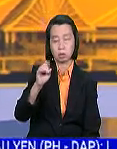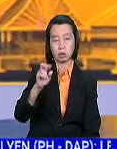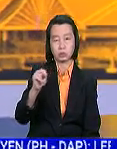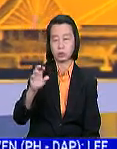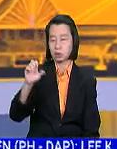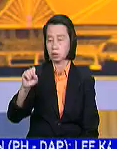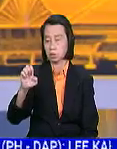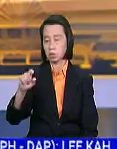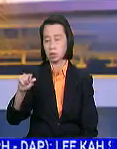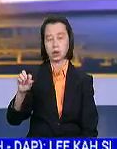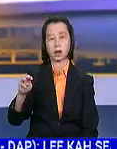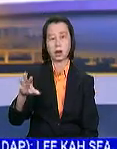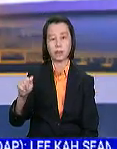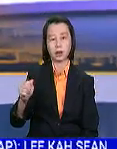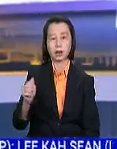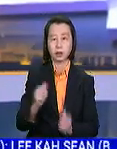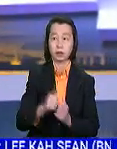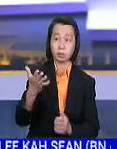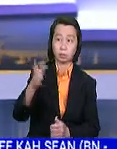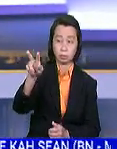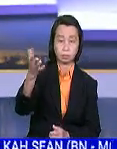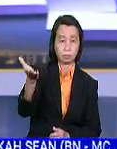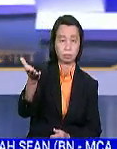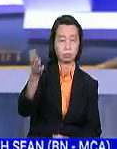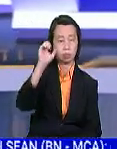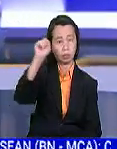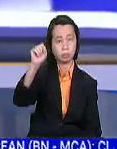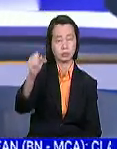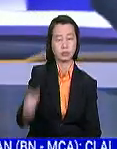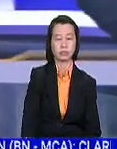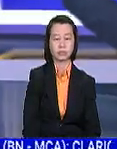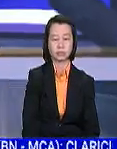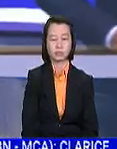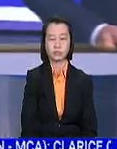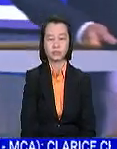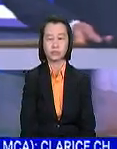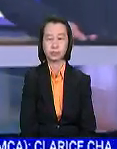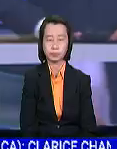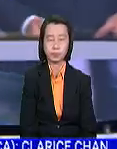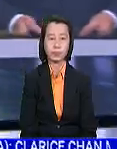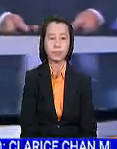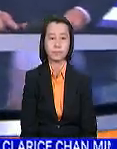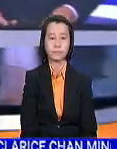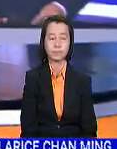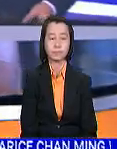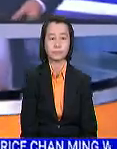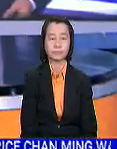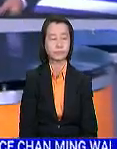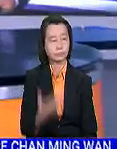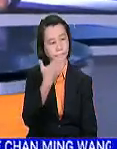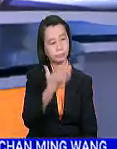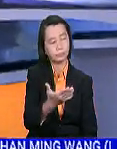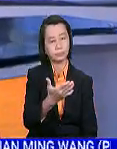agama langsung bersama caution pahlawan di Kota Kinabalu silakan because t Hai